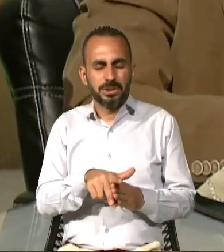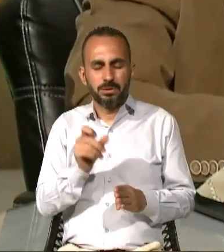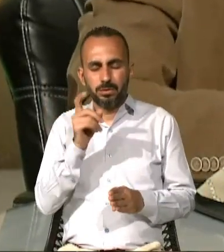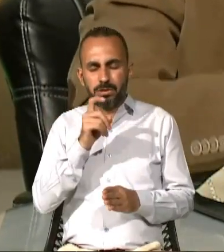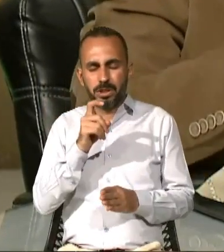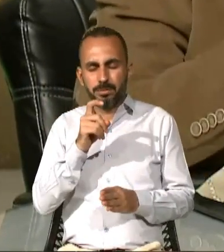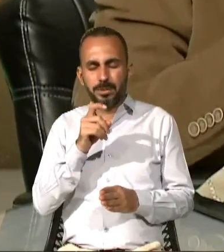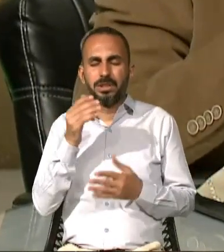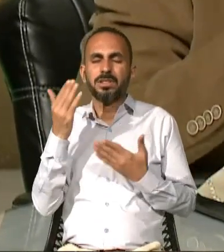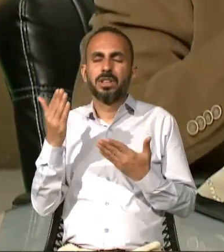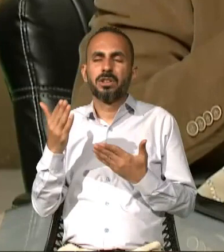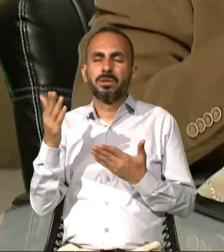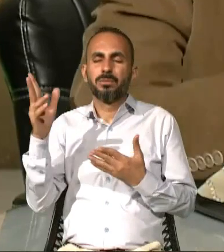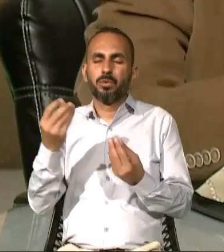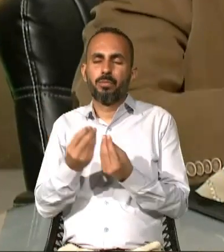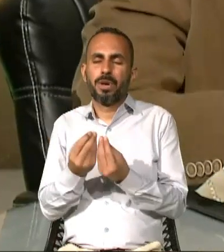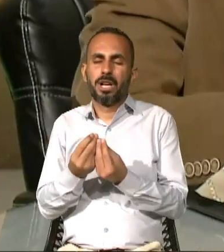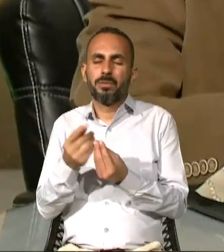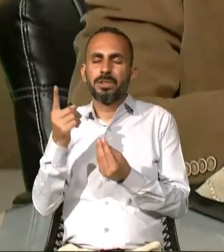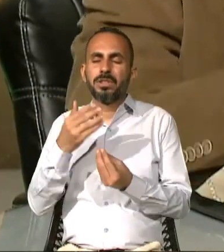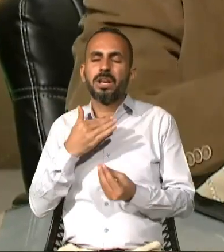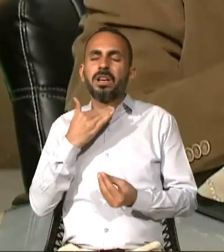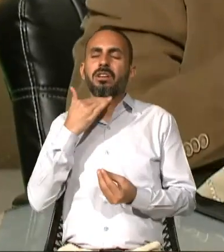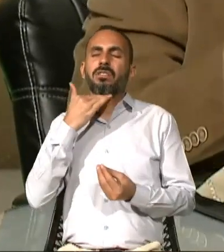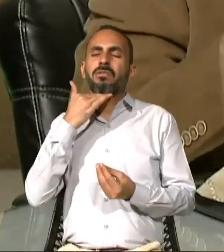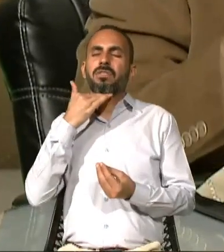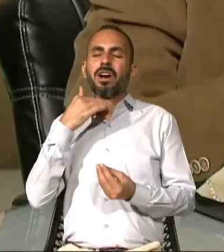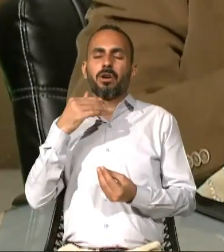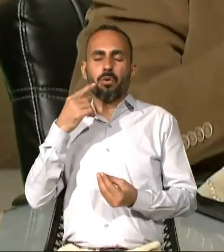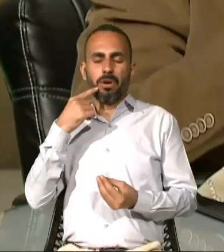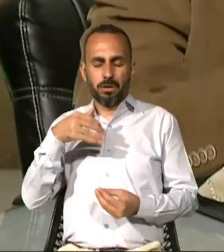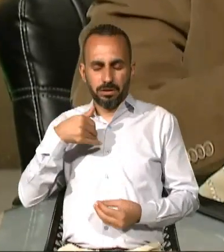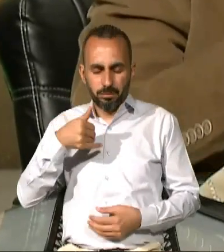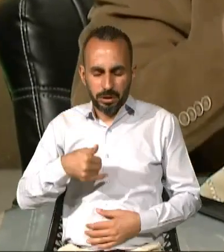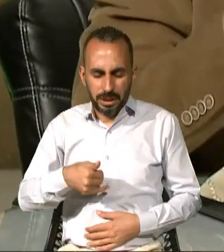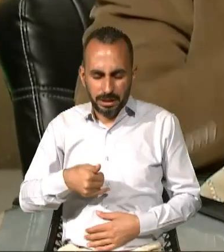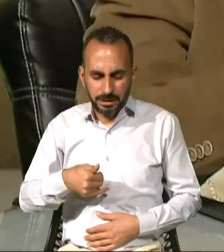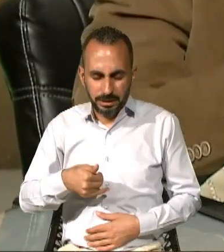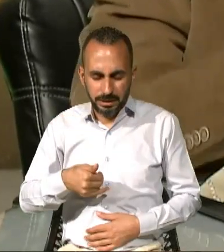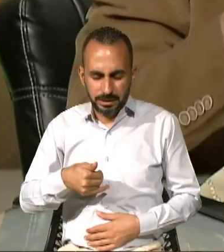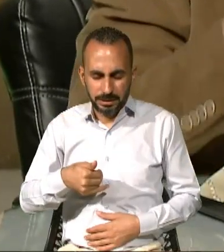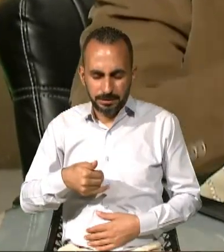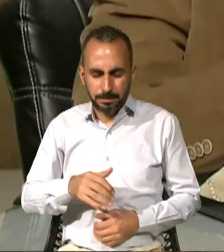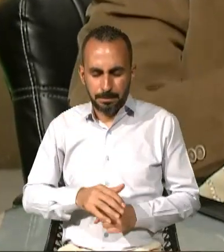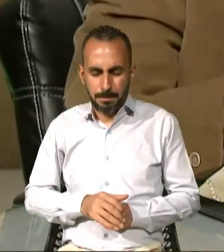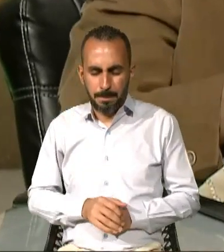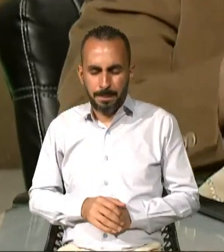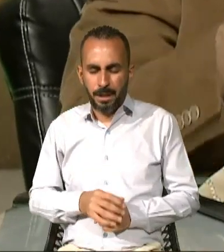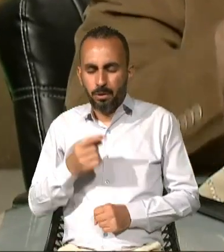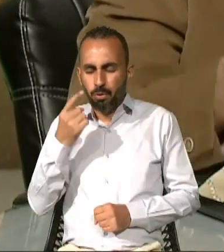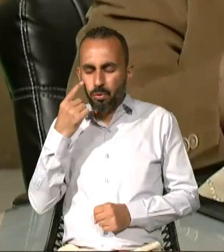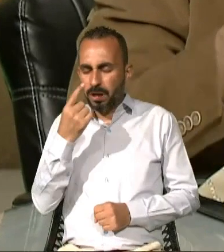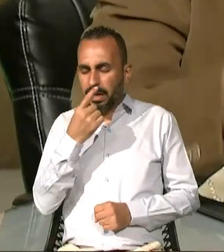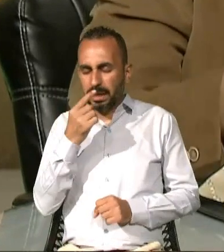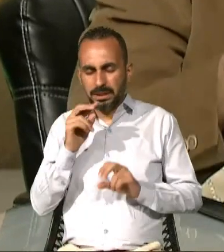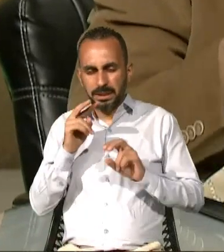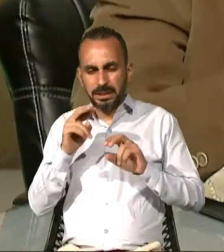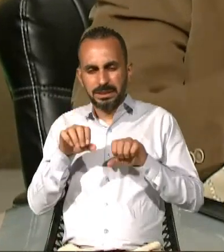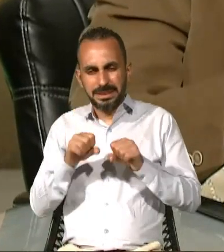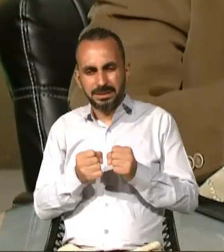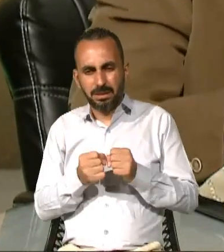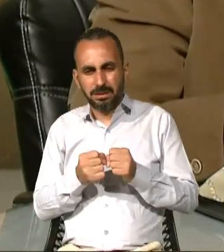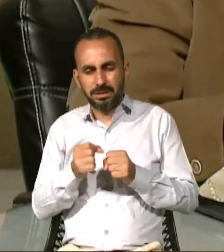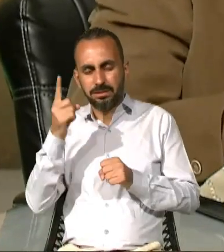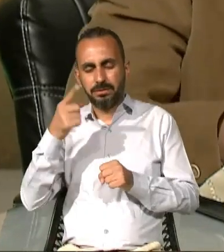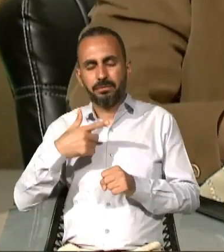رب. ارفع كل راس انحنت في هذا اليوم، ارفع كل عينين يا رب انكسرت باسم الرب